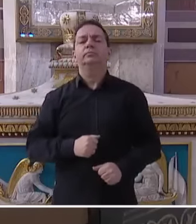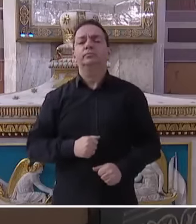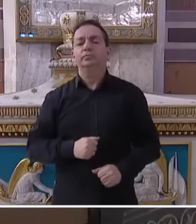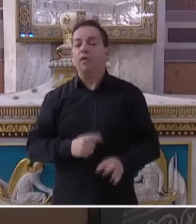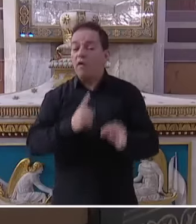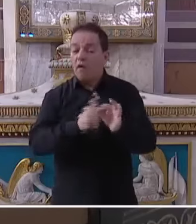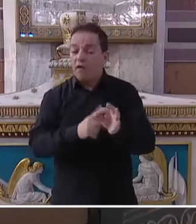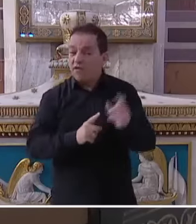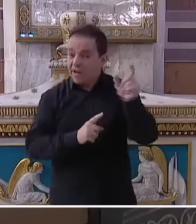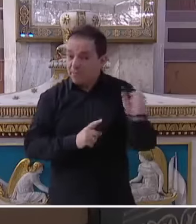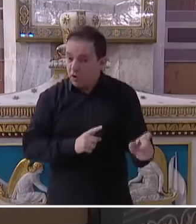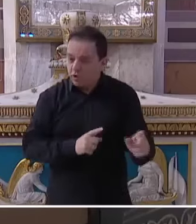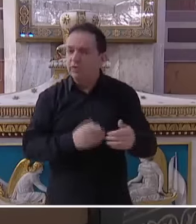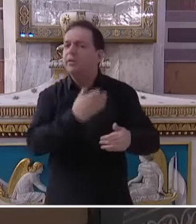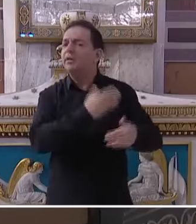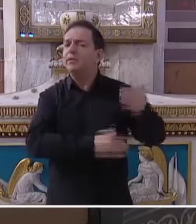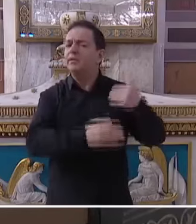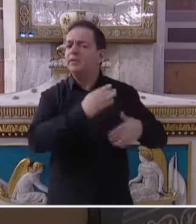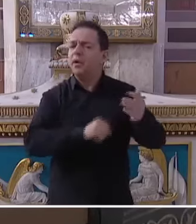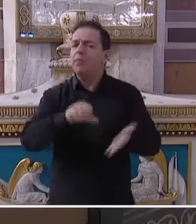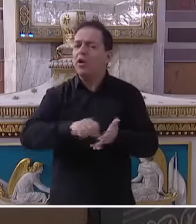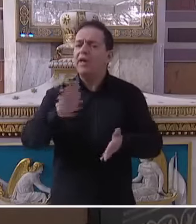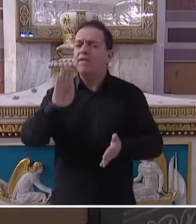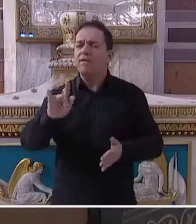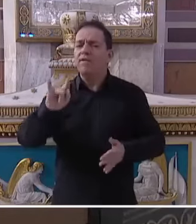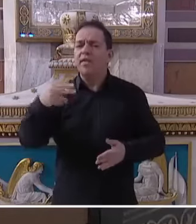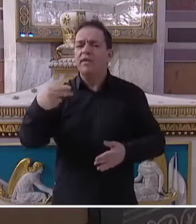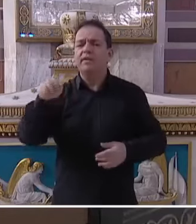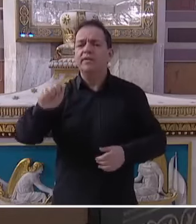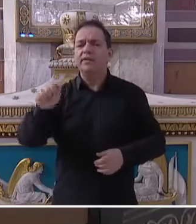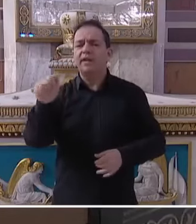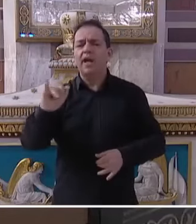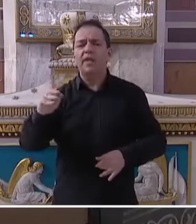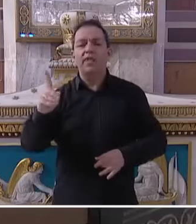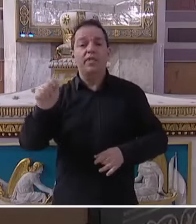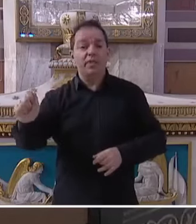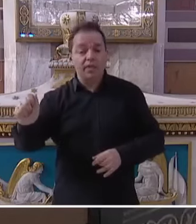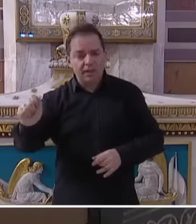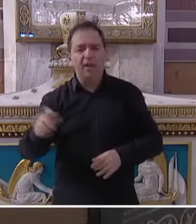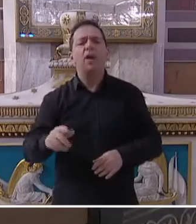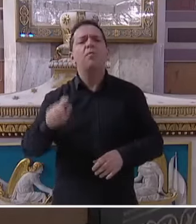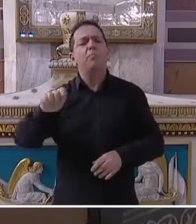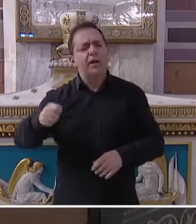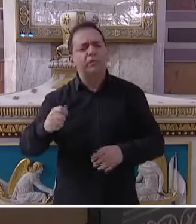Ειν δε ο Φίλιππος από Βυθσαίδα εκ της πόλεως Ανδρέου και